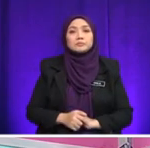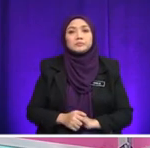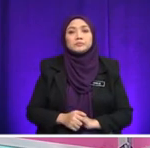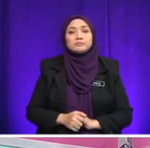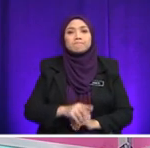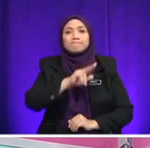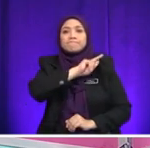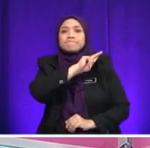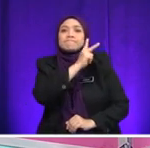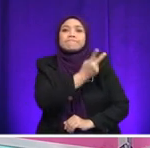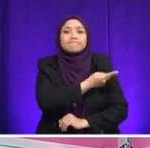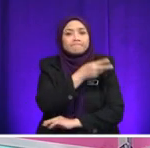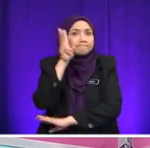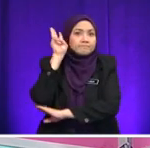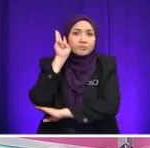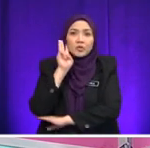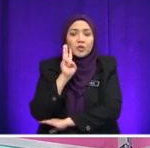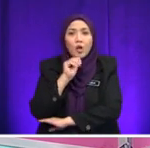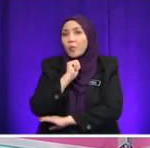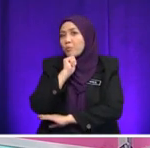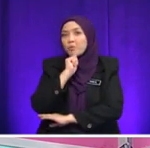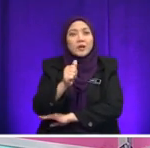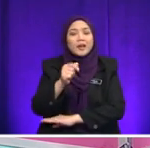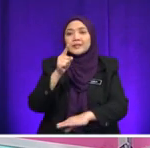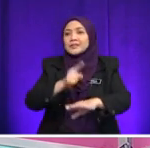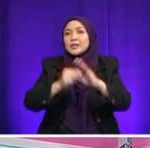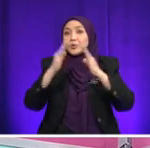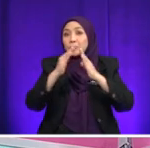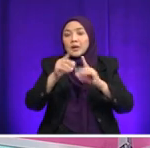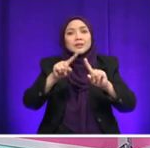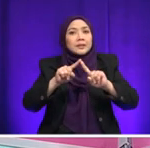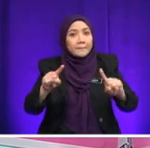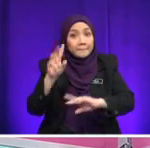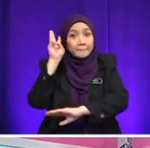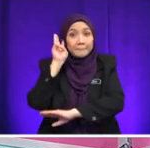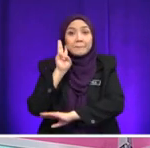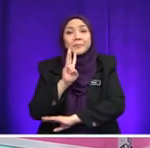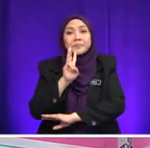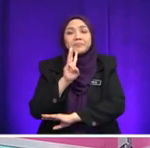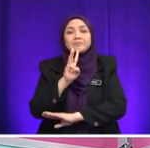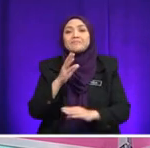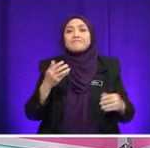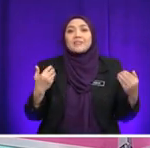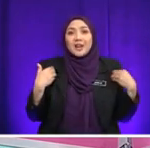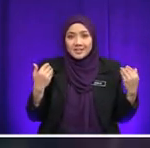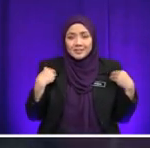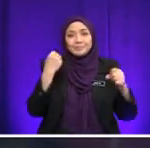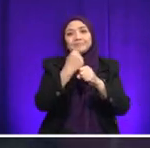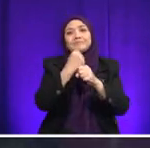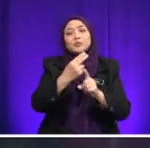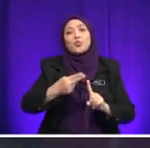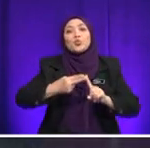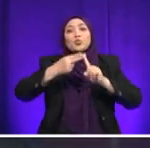wanita jadi wanita bukan sekadar di rumah Tetapi wanita juga memainkan peranan yang sangat penting